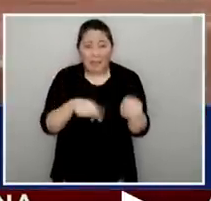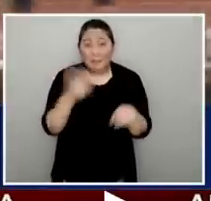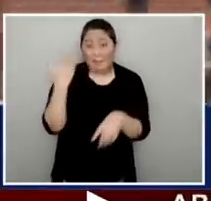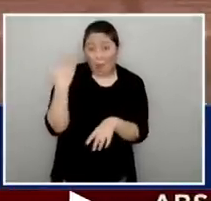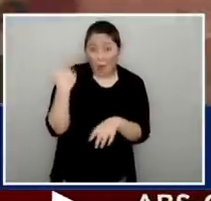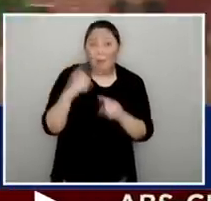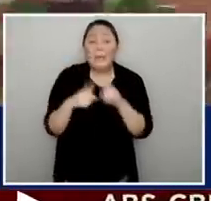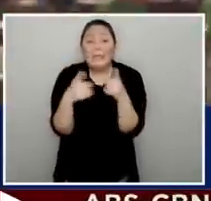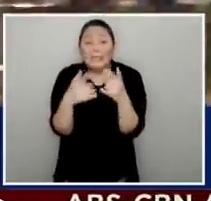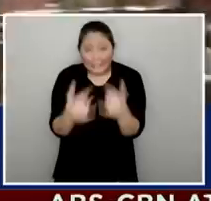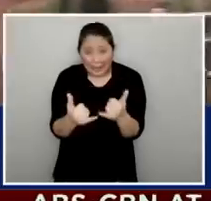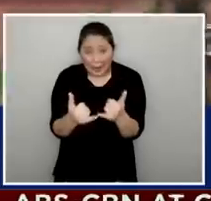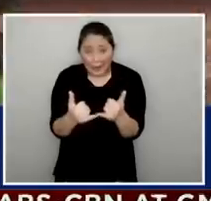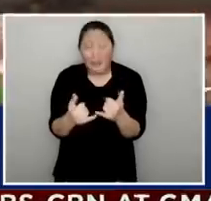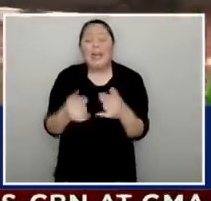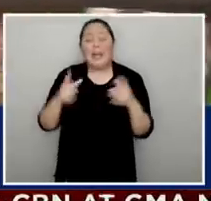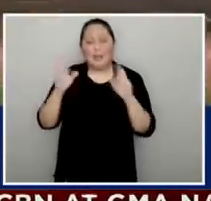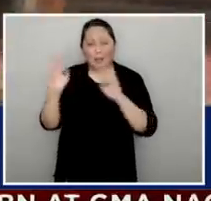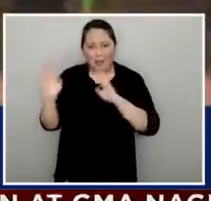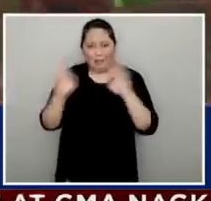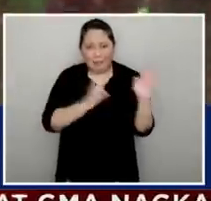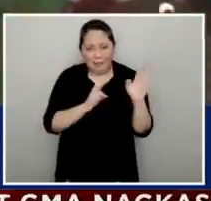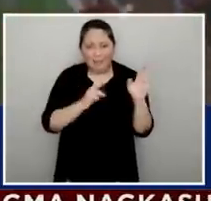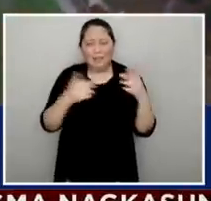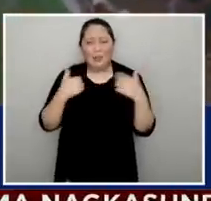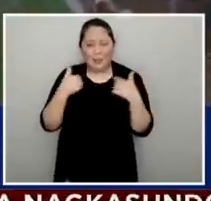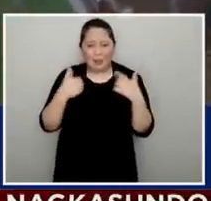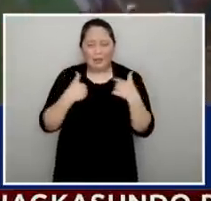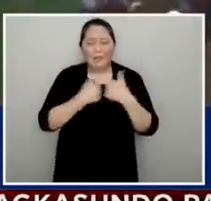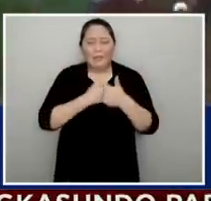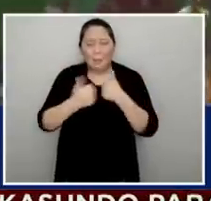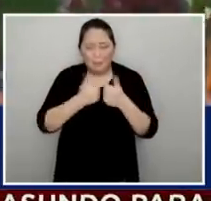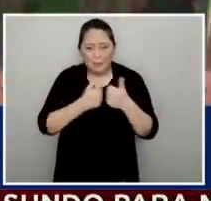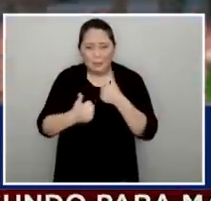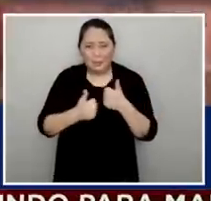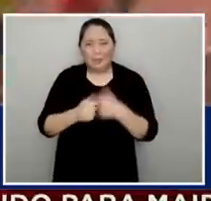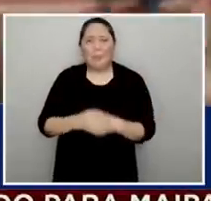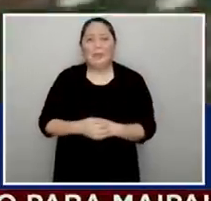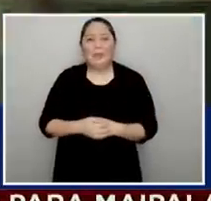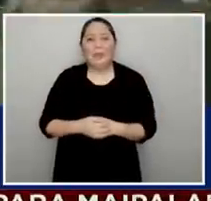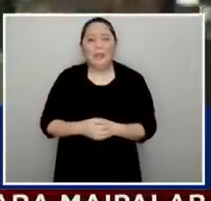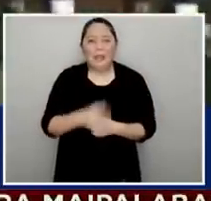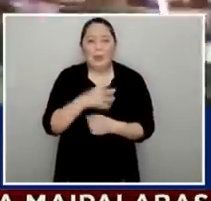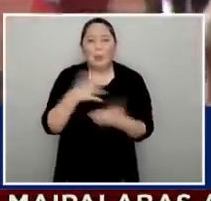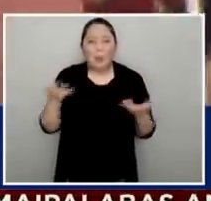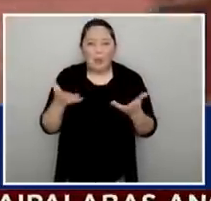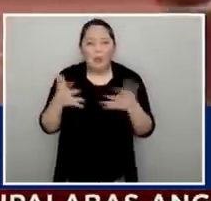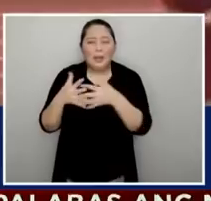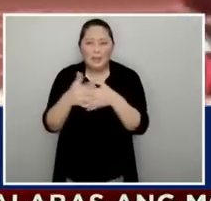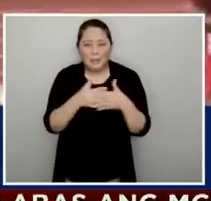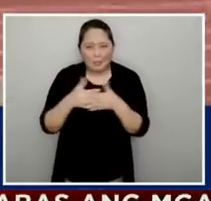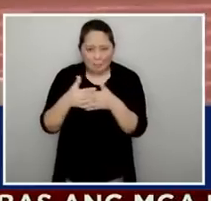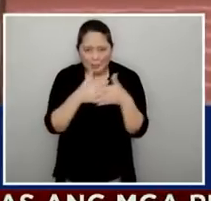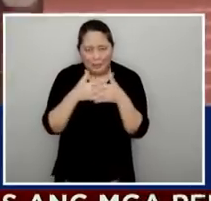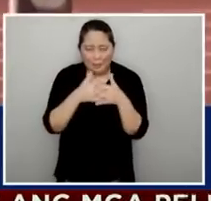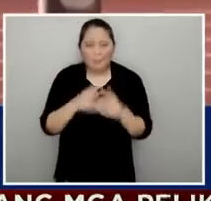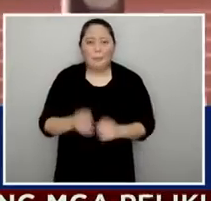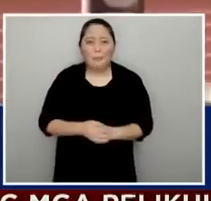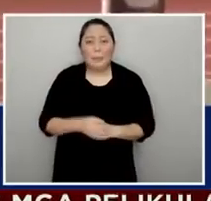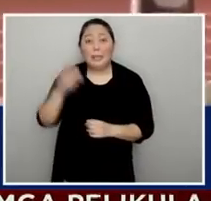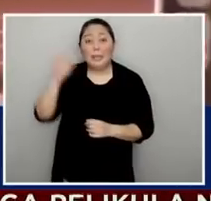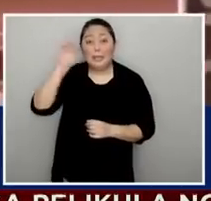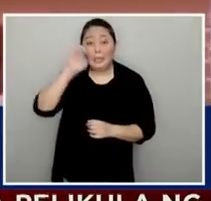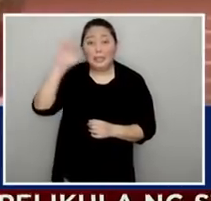6 meters jump at makasungkit ng medalya sa World Outdoor Championship sa Amerika. Porsigido si EJ na hindi lang